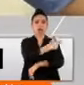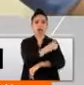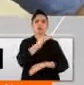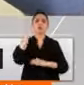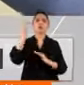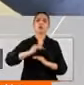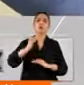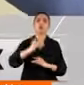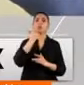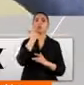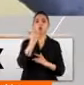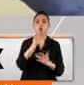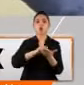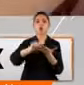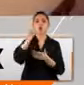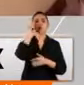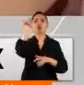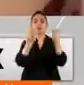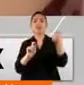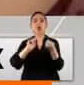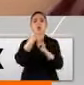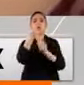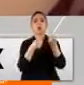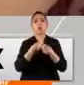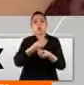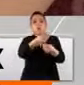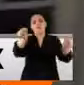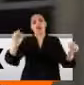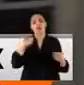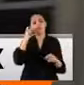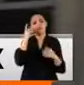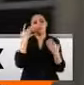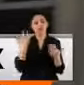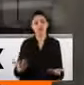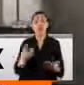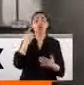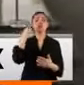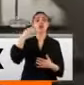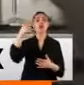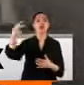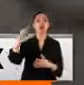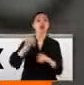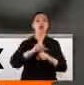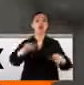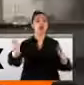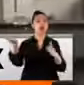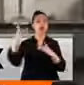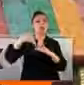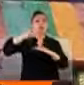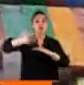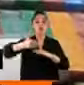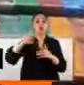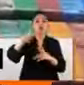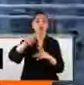uygun şartlarda tüm insanlığın kullanımına sunmayı öngörüyoruz. Cumhurbaşkanı Erdoğan, salgın sonrası toparlanma